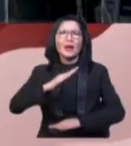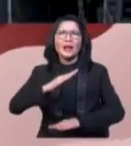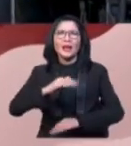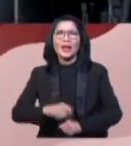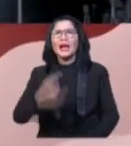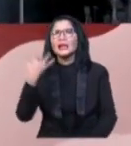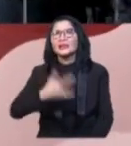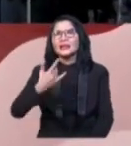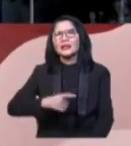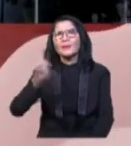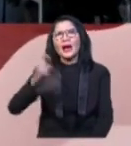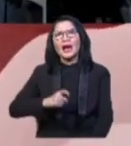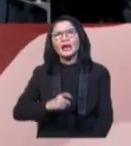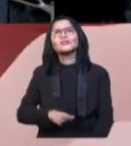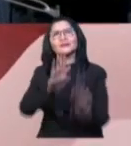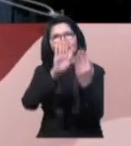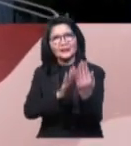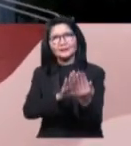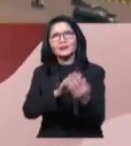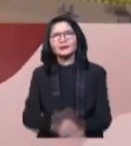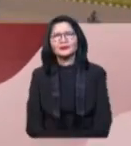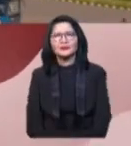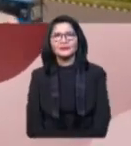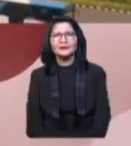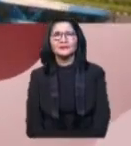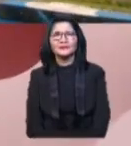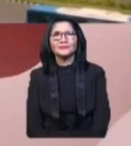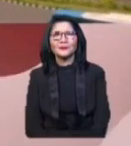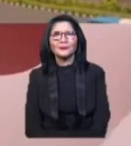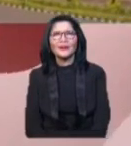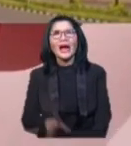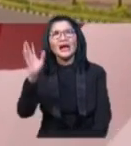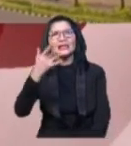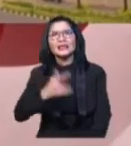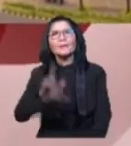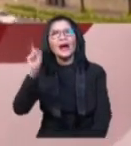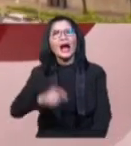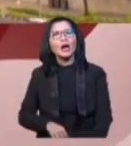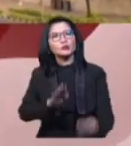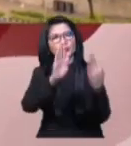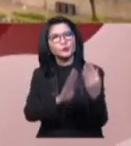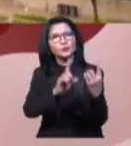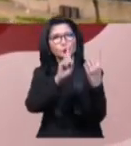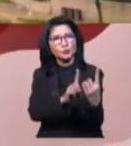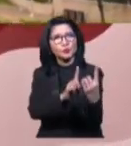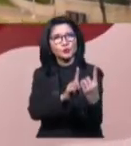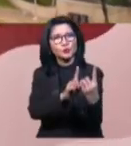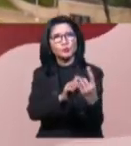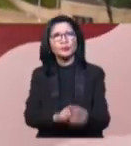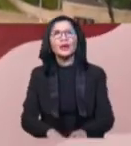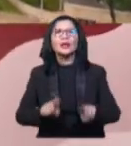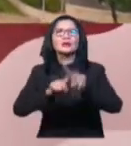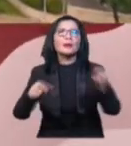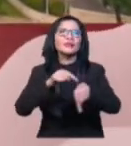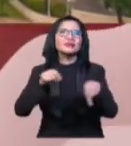harus tatap muka sebenarnya kalau mau lebih maksimal ya. Tapi ya karena kondisi seperti ini,